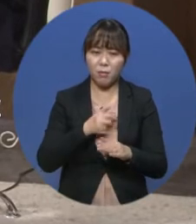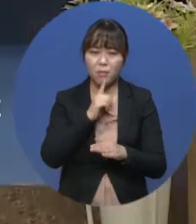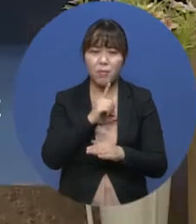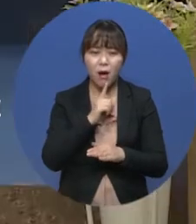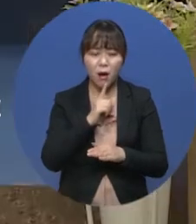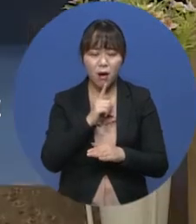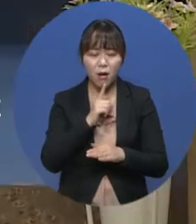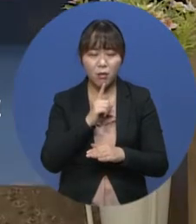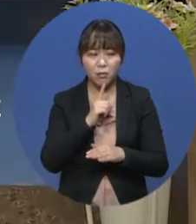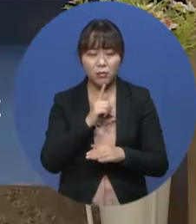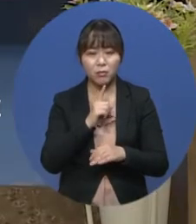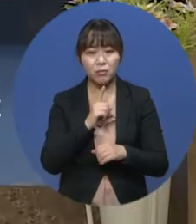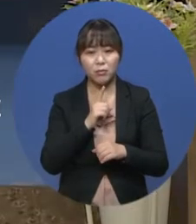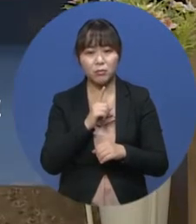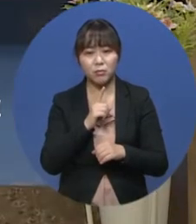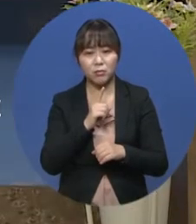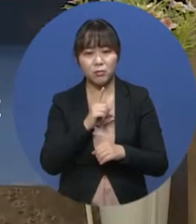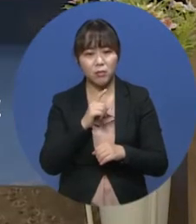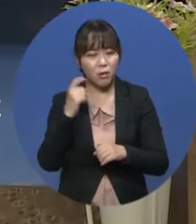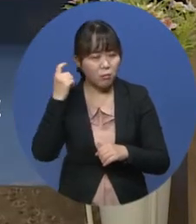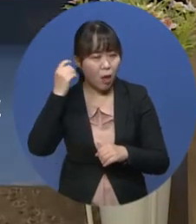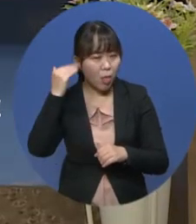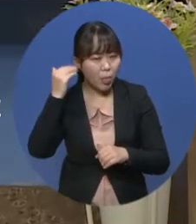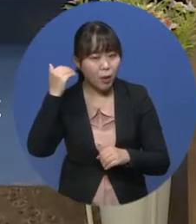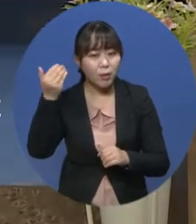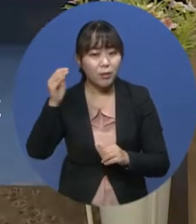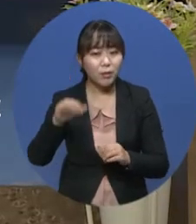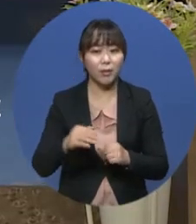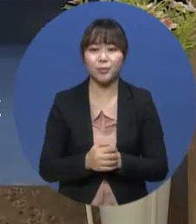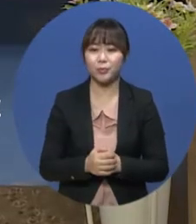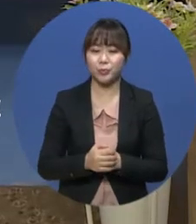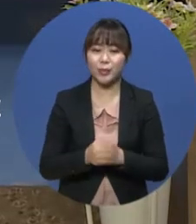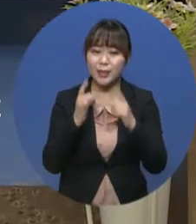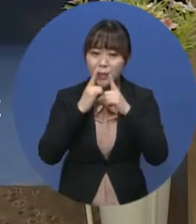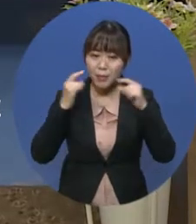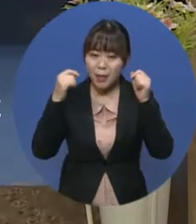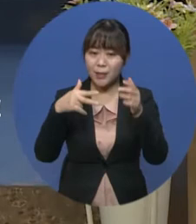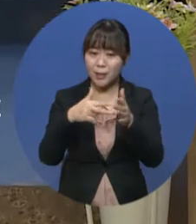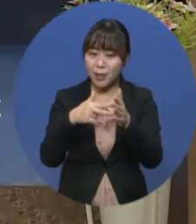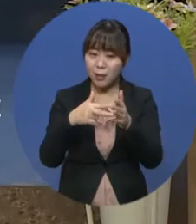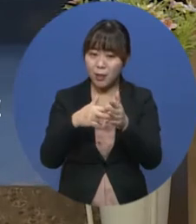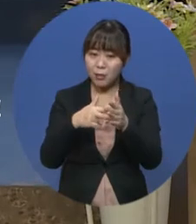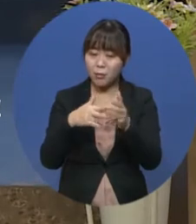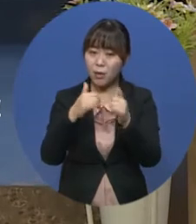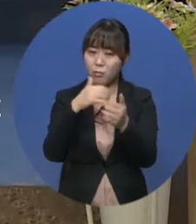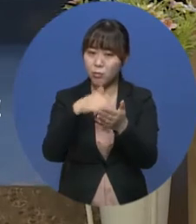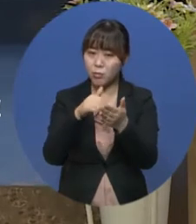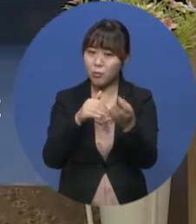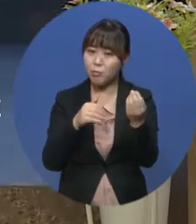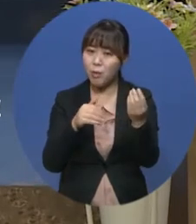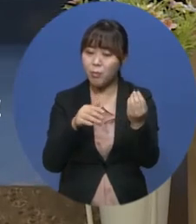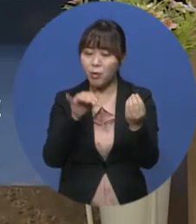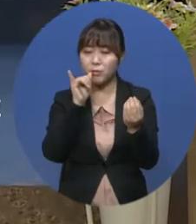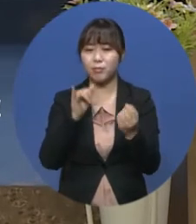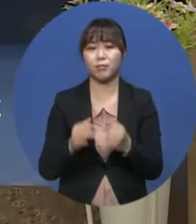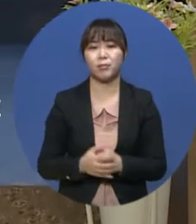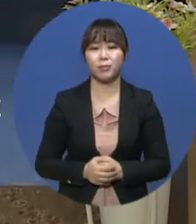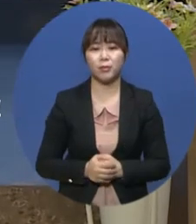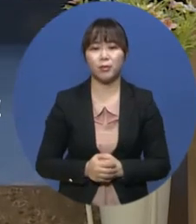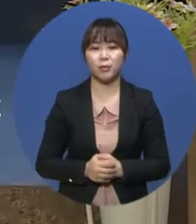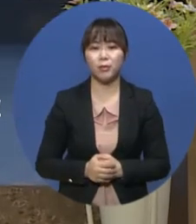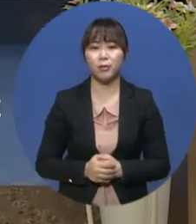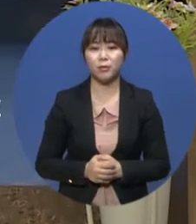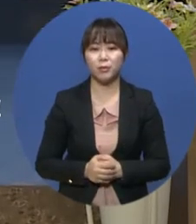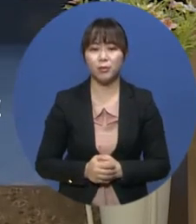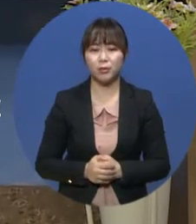말씀을 어 잠옷 제가 못 들었던 같은데 이스마일 재단은 몇 명 정도로 구성되어 있나요